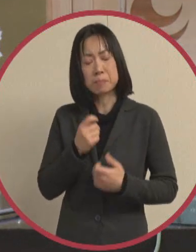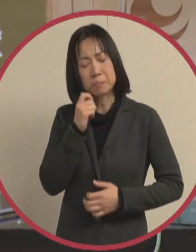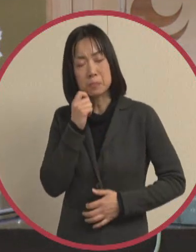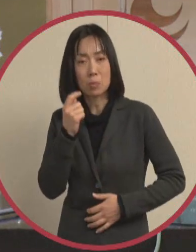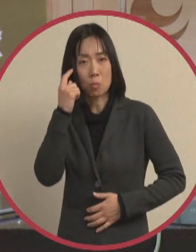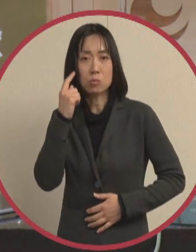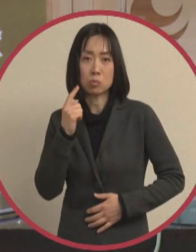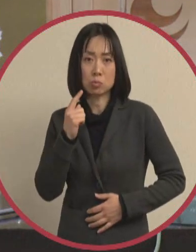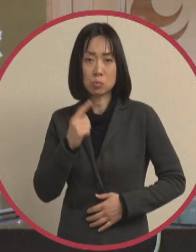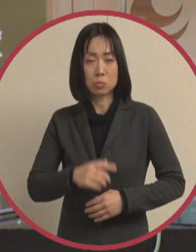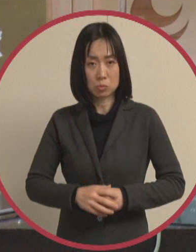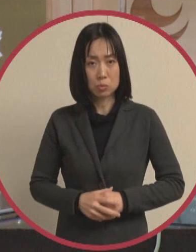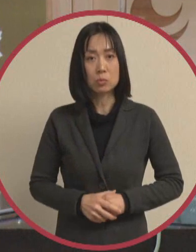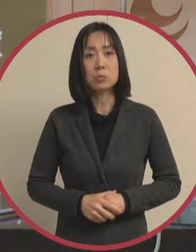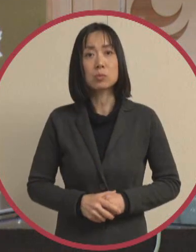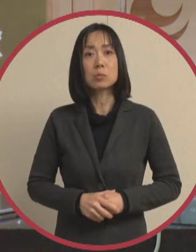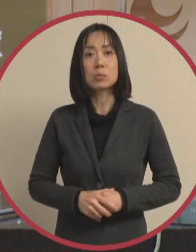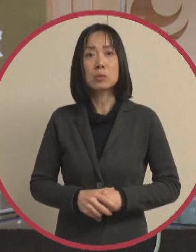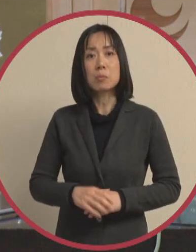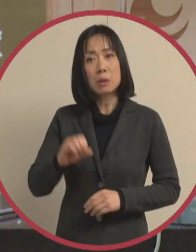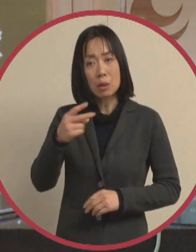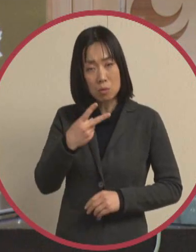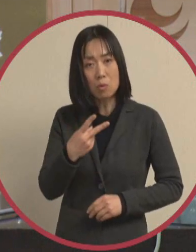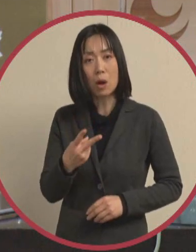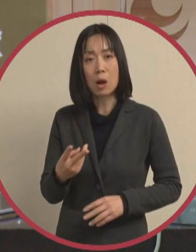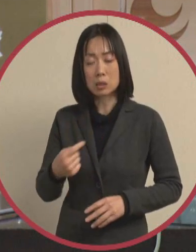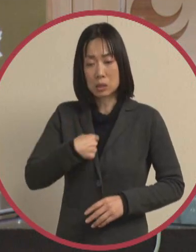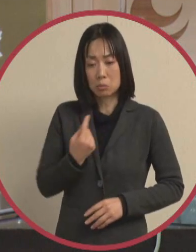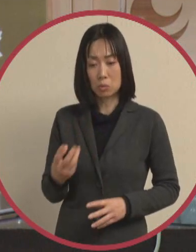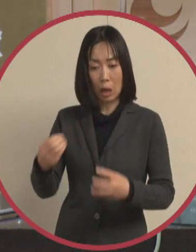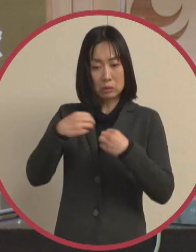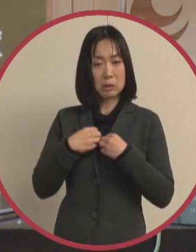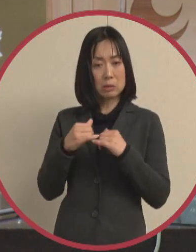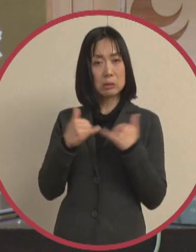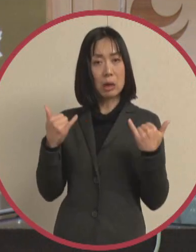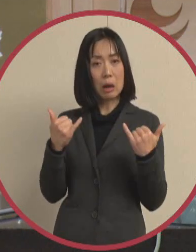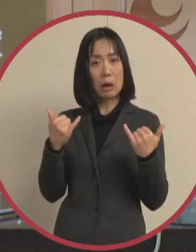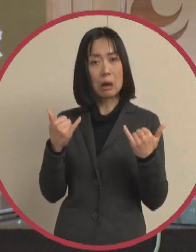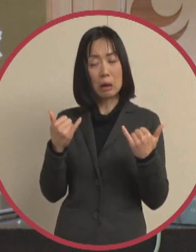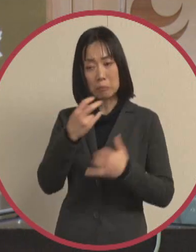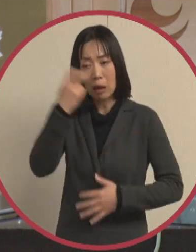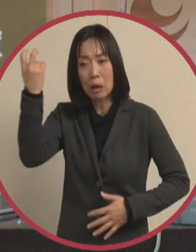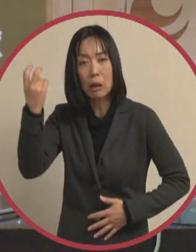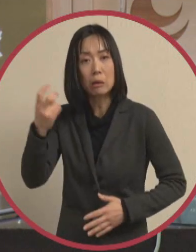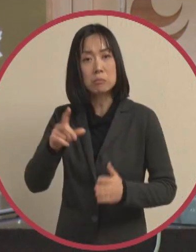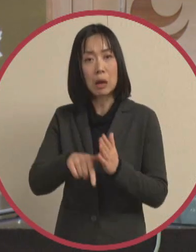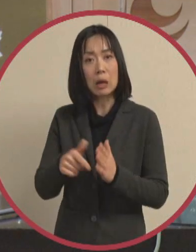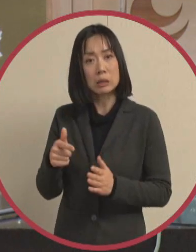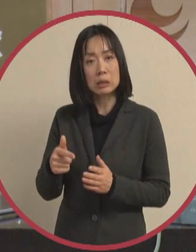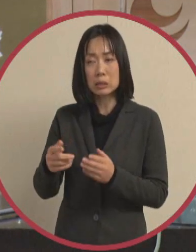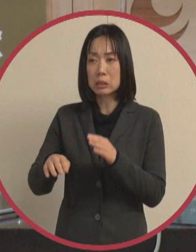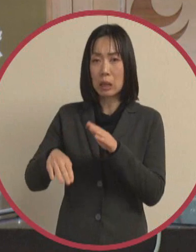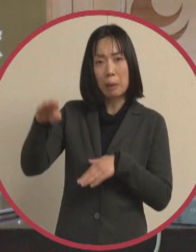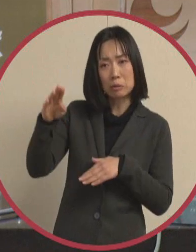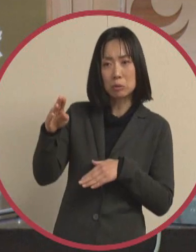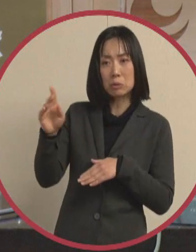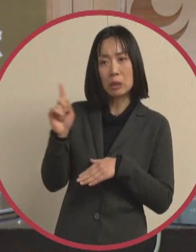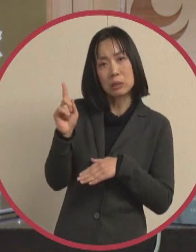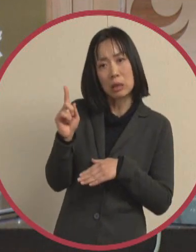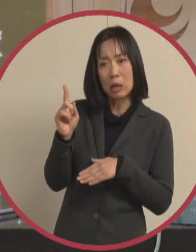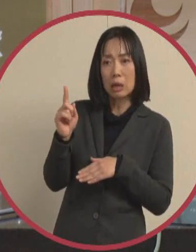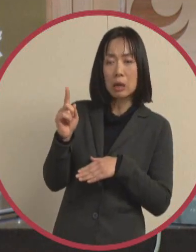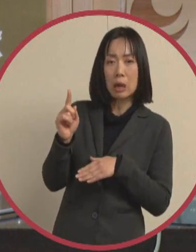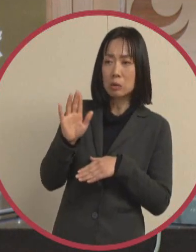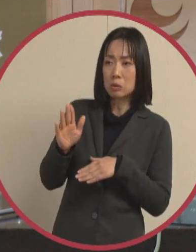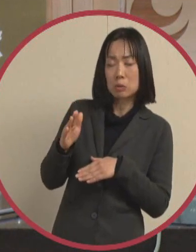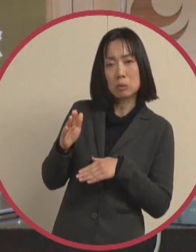陽性になったらですね、自分、まあ、差別を受けるんじゃないかということを心配する方もいらっしゃるんじゃないかと思います。それからさらには自分